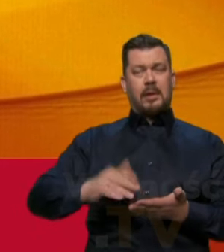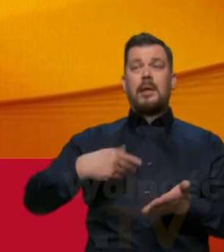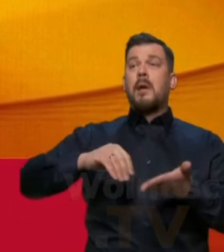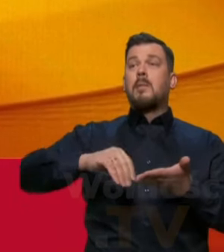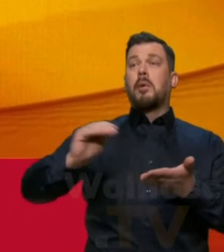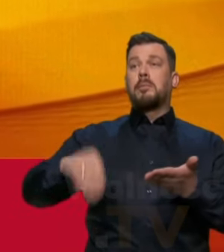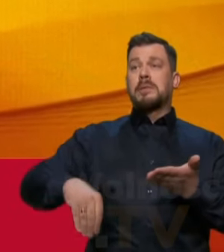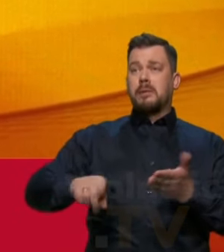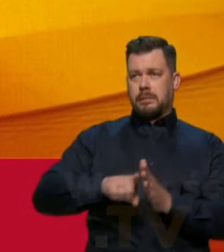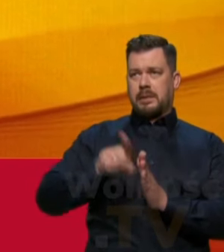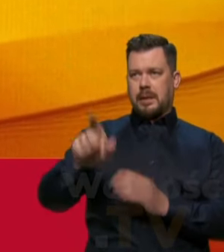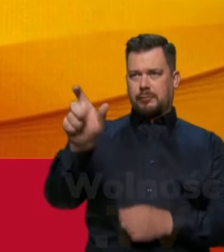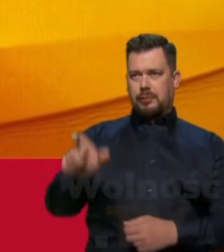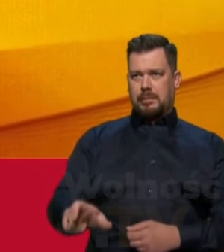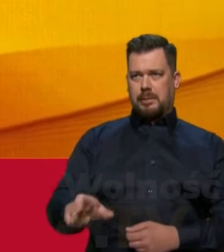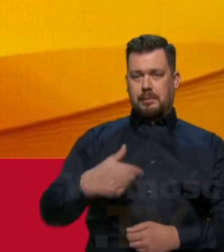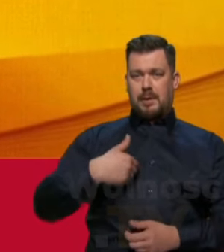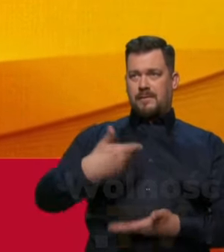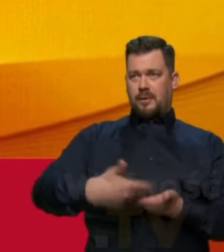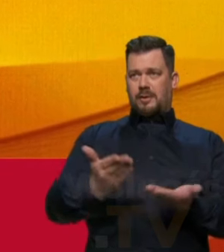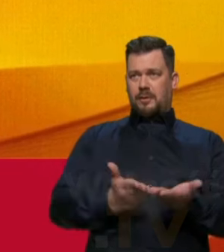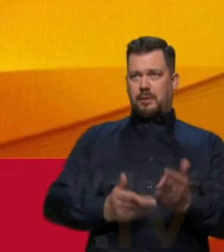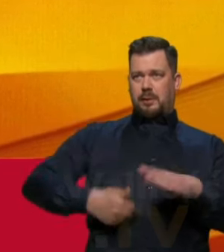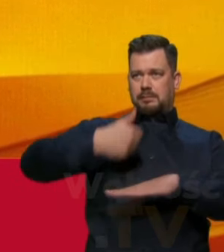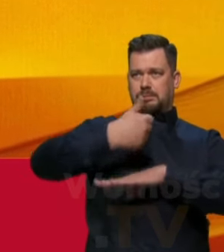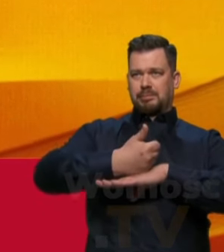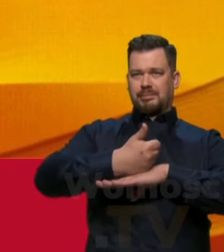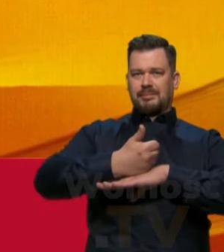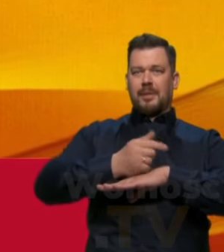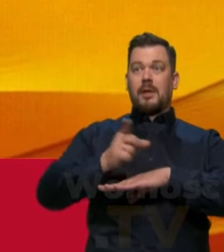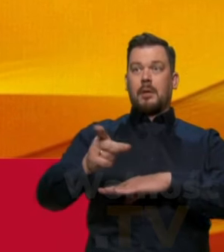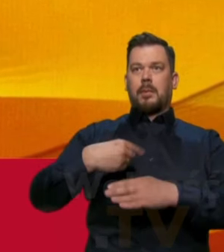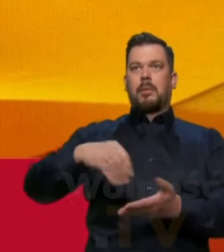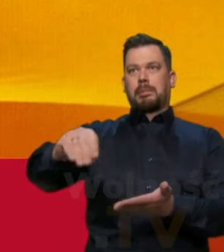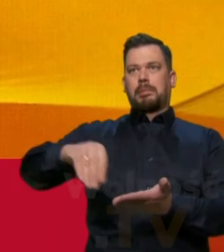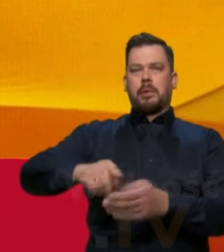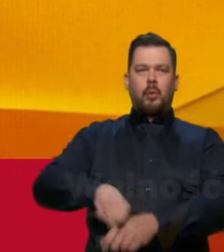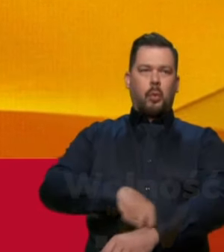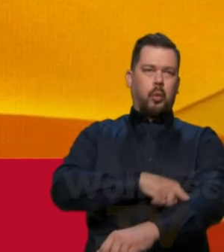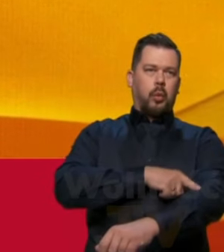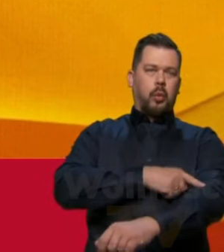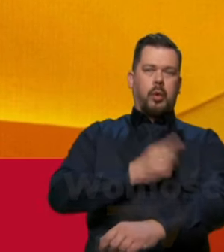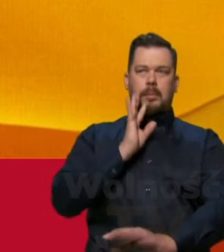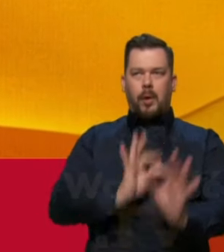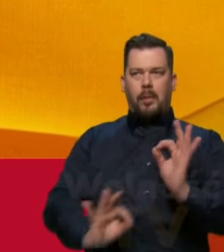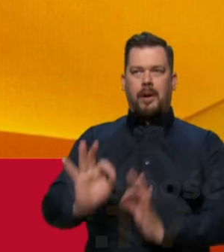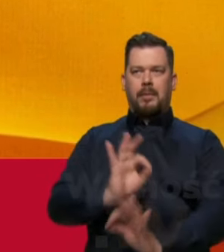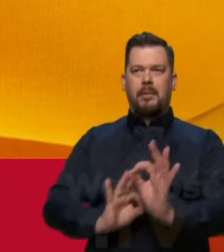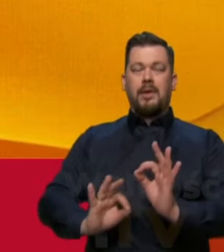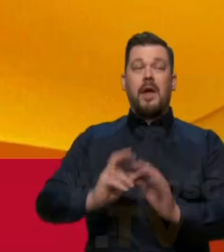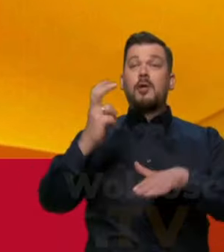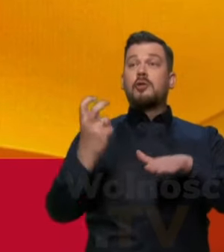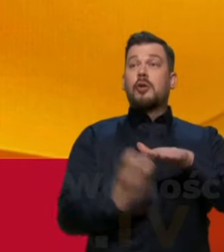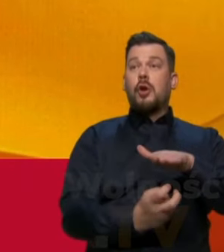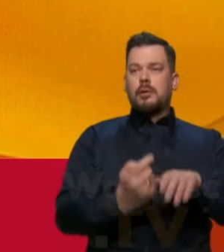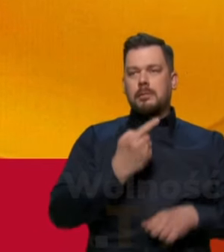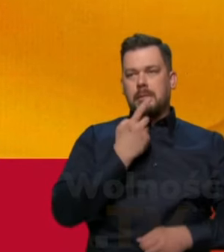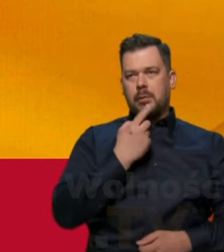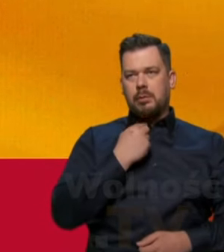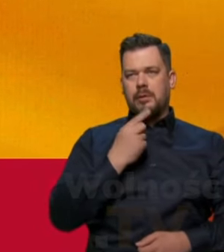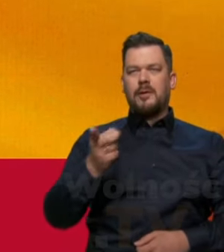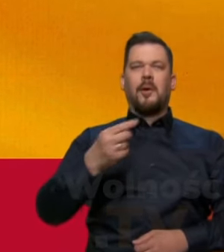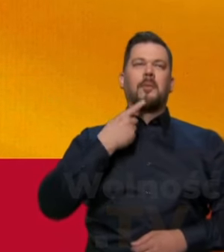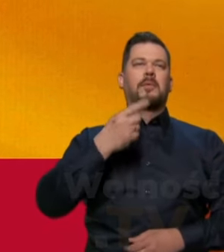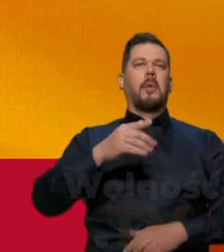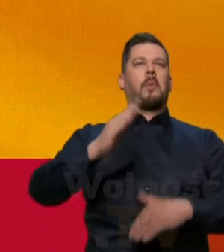wojewoda mazowiecki i po kilku próbach udało się panu złożyć kompetentny dokument. Jeżeli chodzi o liczbę schronów, jest ich za mało i trzeba je budować. I to, co pan